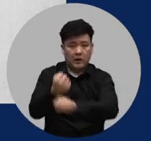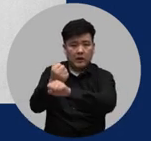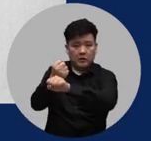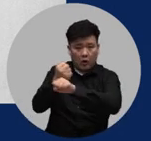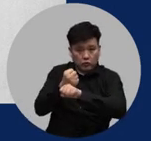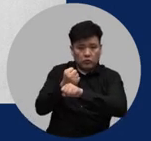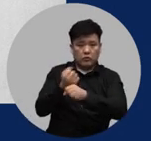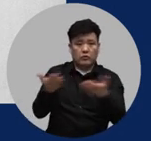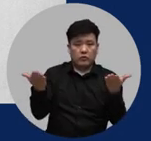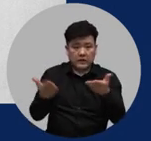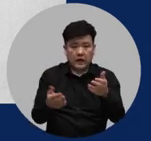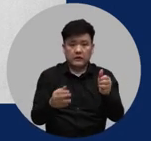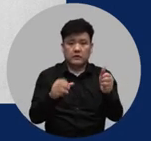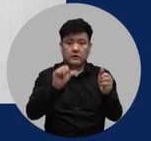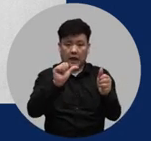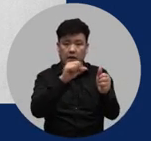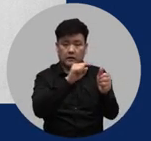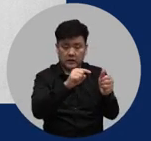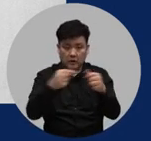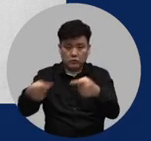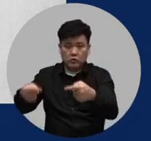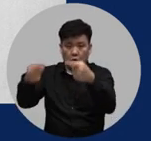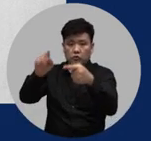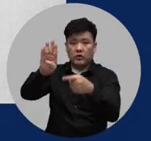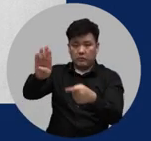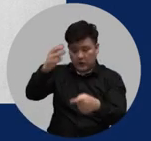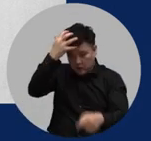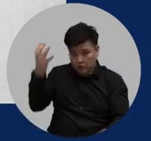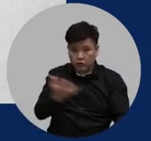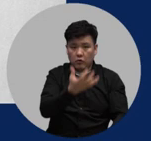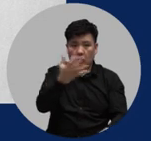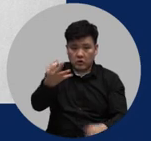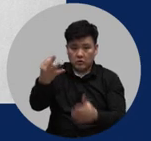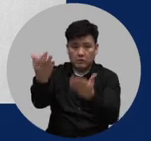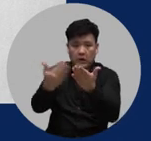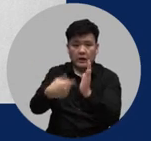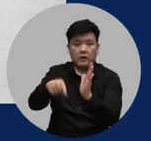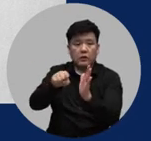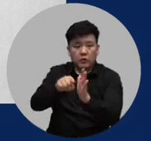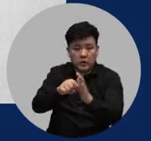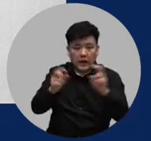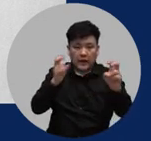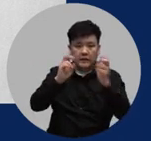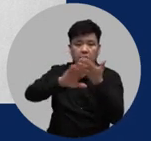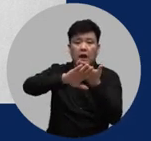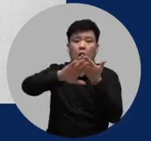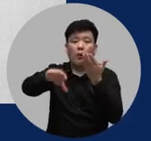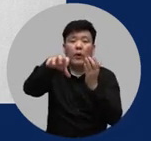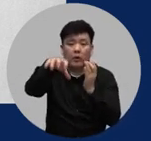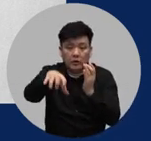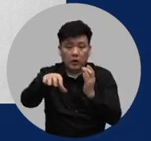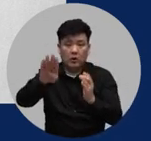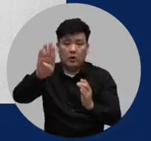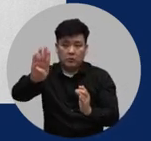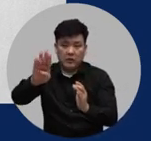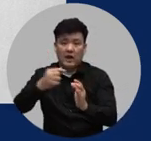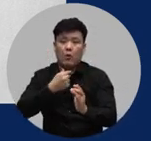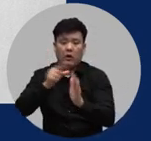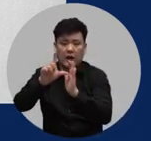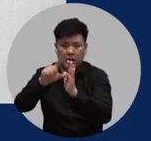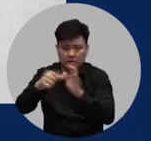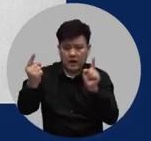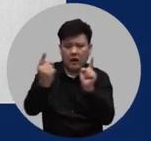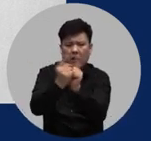연구위원으로 일하고 있는 A는 고문인 B에게 후원금을 받으러 직장 외 장소에서 B가 원하는 시간에 만나는